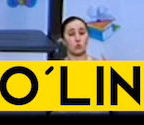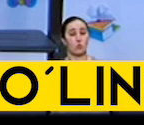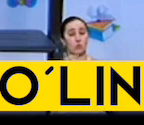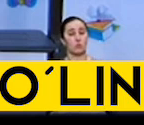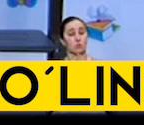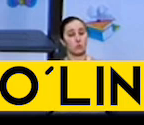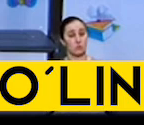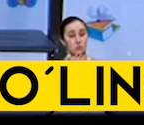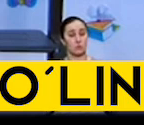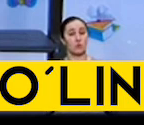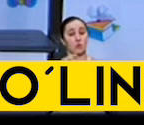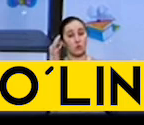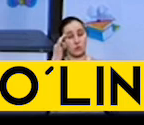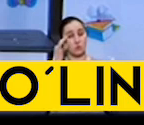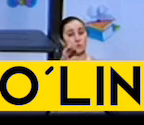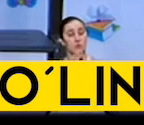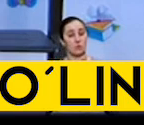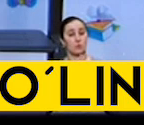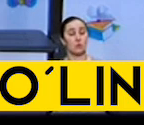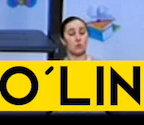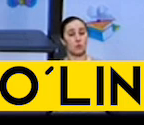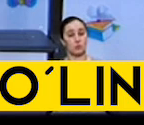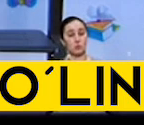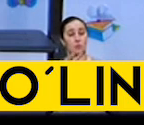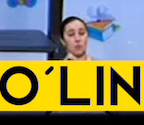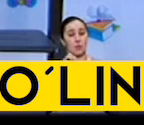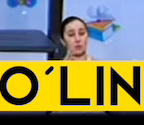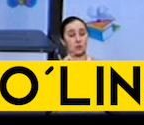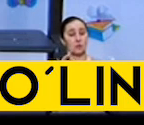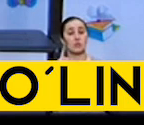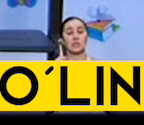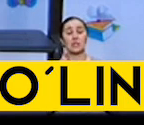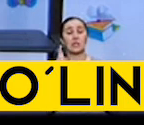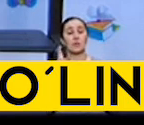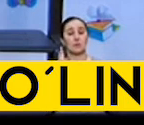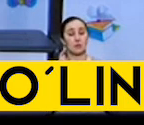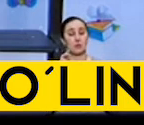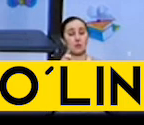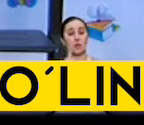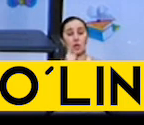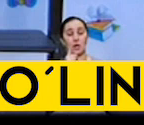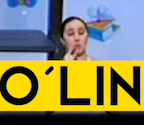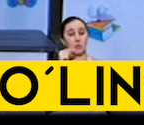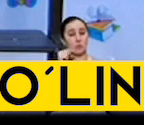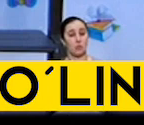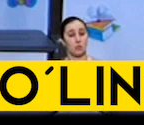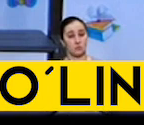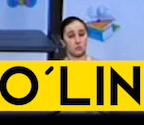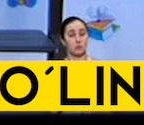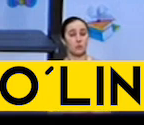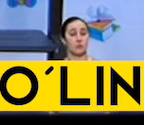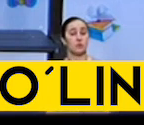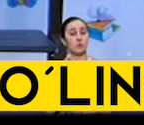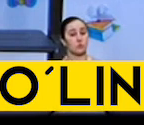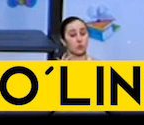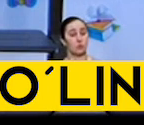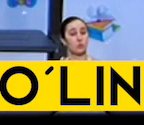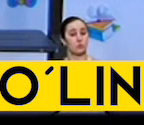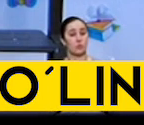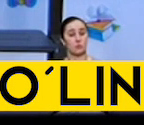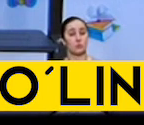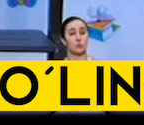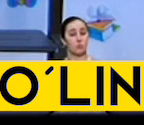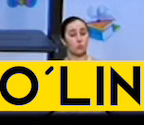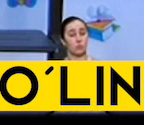suhbat o'tkazgan edik. Yodingizdami? Mana shu matn kimning qalamiga mansub? To'g'ri